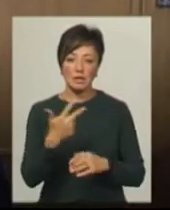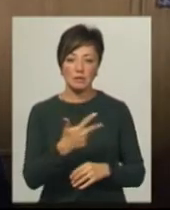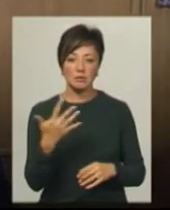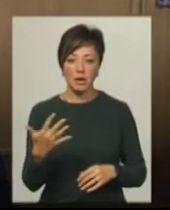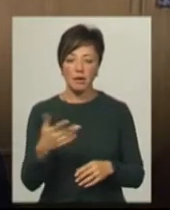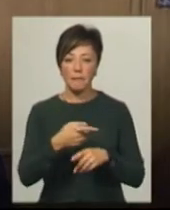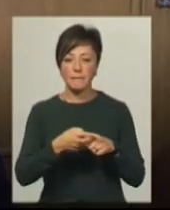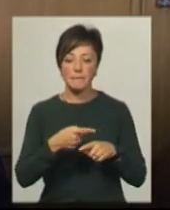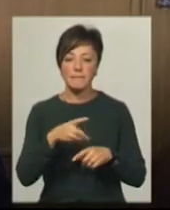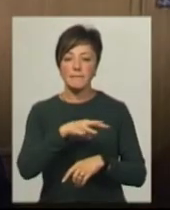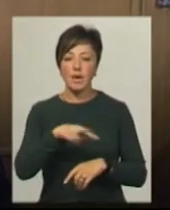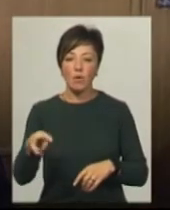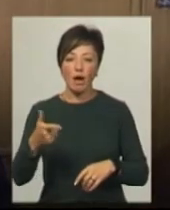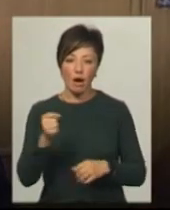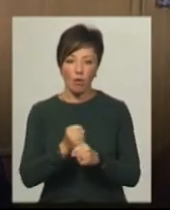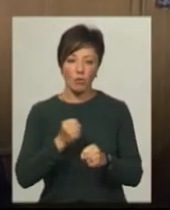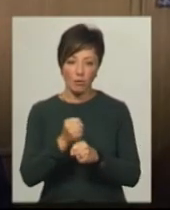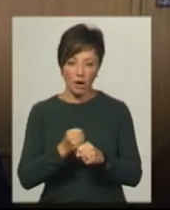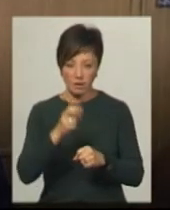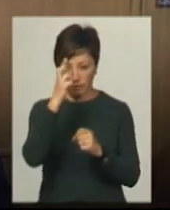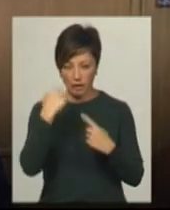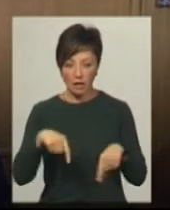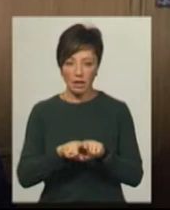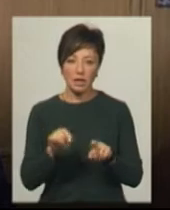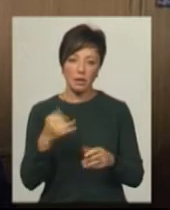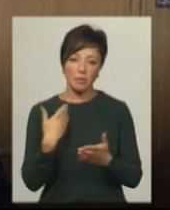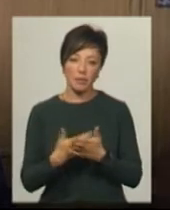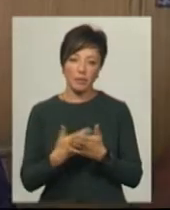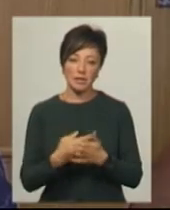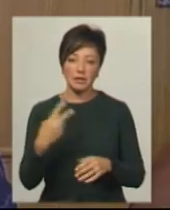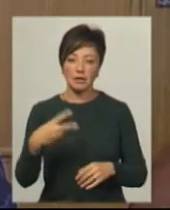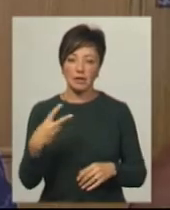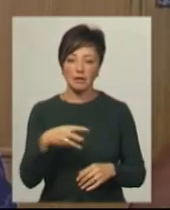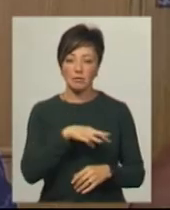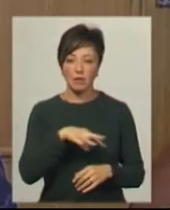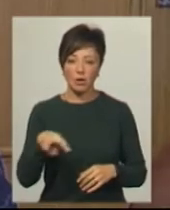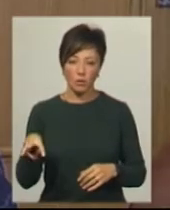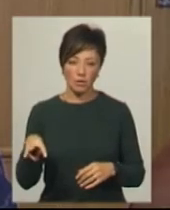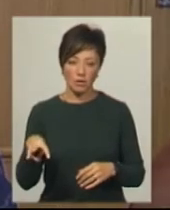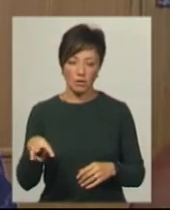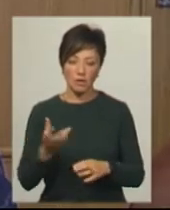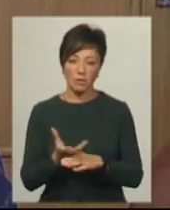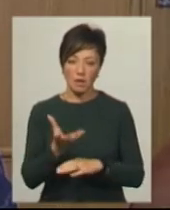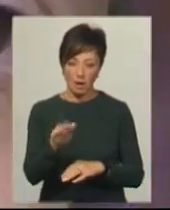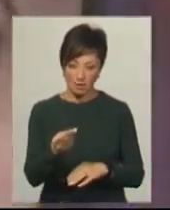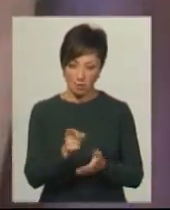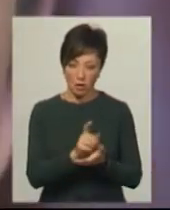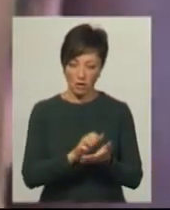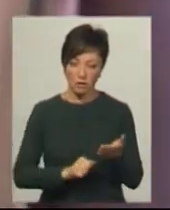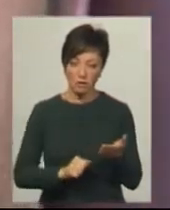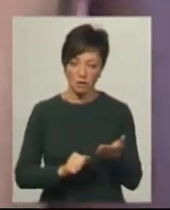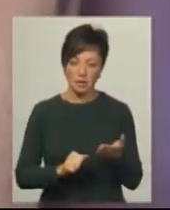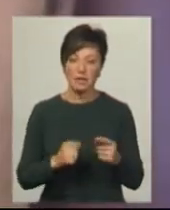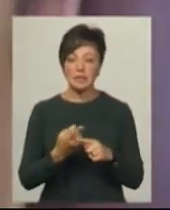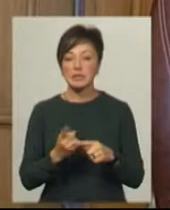гектар в країні обробляється і приблизно за 20 мільйонів платяться податки.